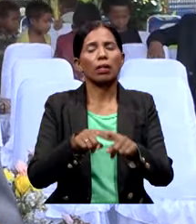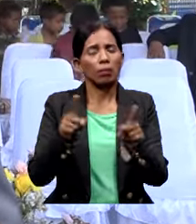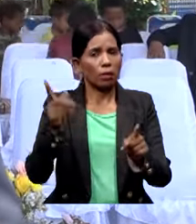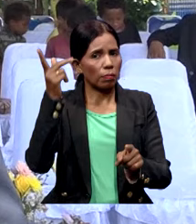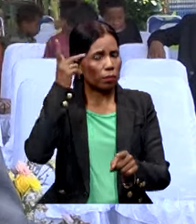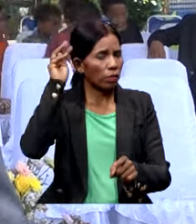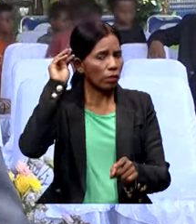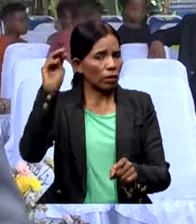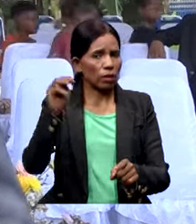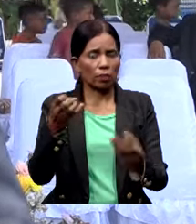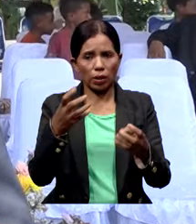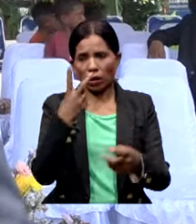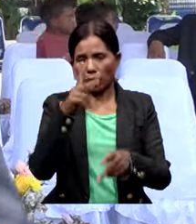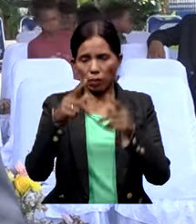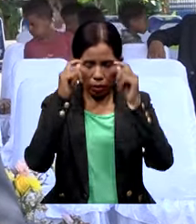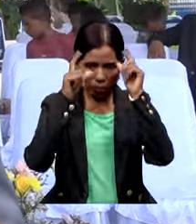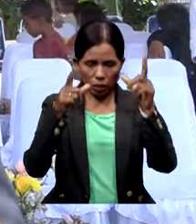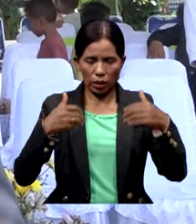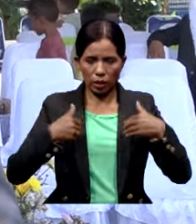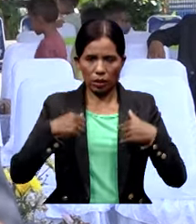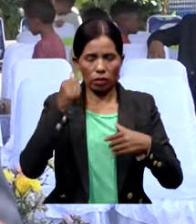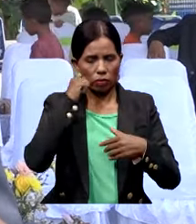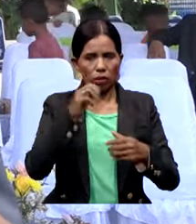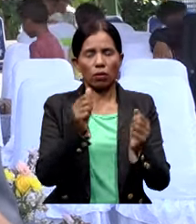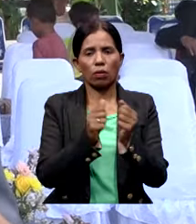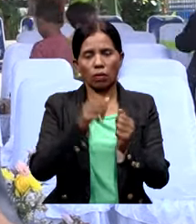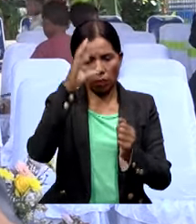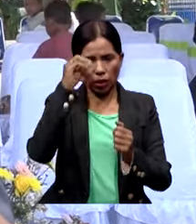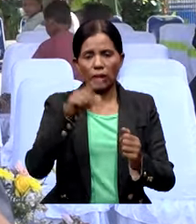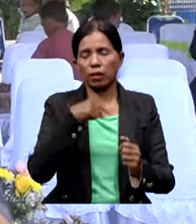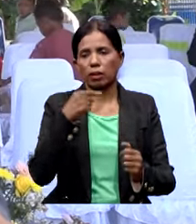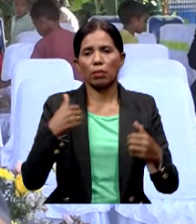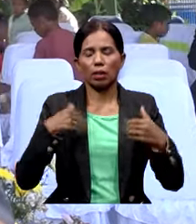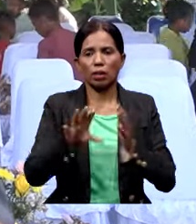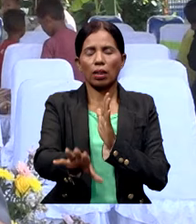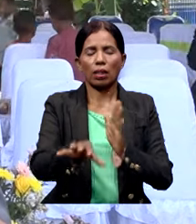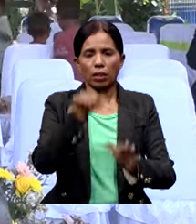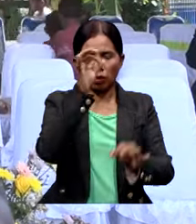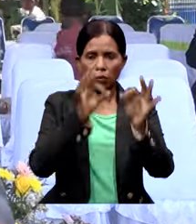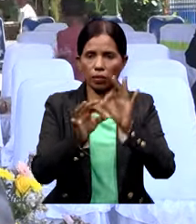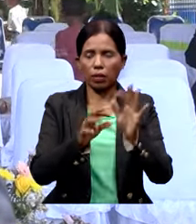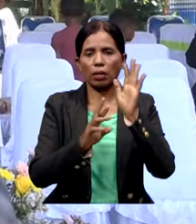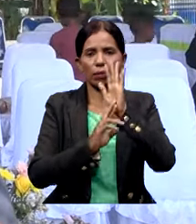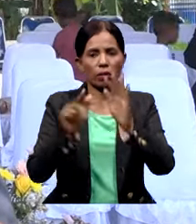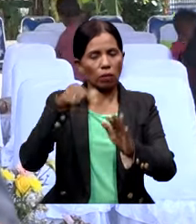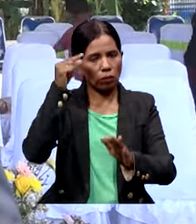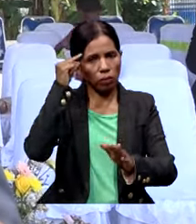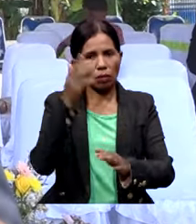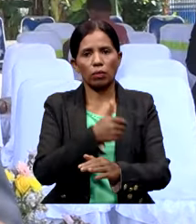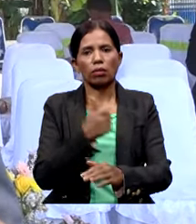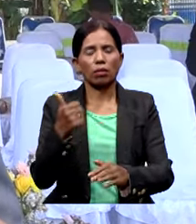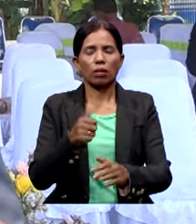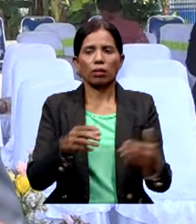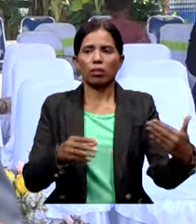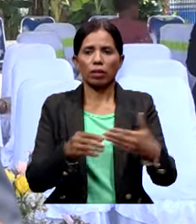sira barak timur wan nebe iha fet homan nebe ki experience ne se maga tu hetang confianza per depois representa governo central atau bele